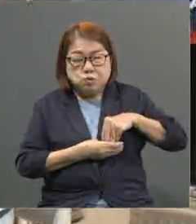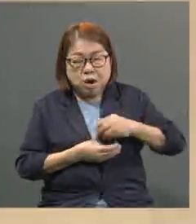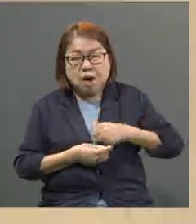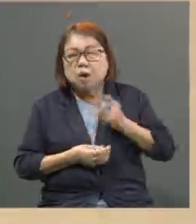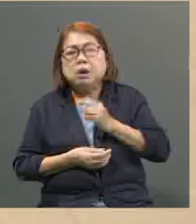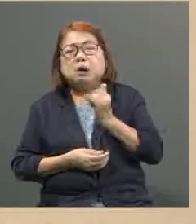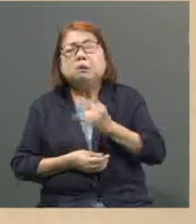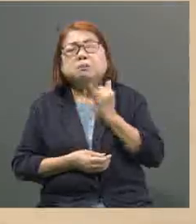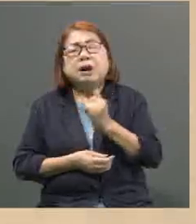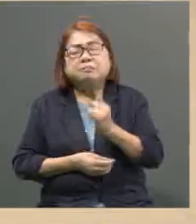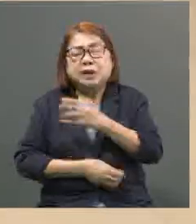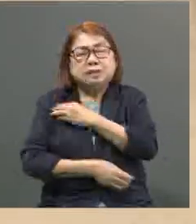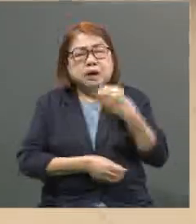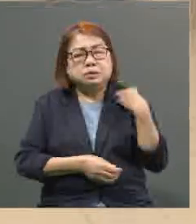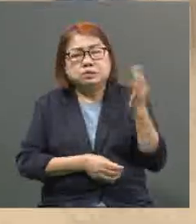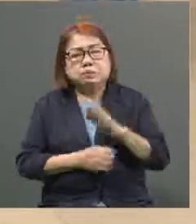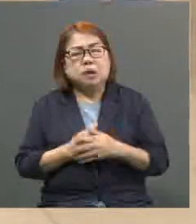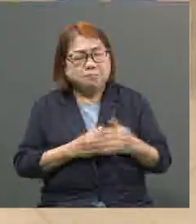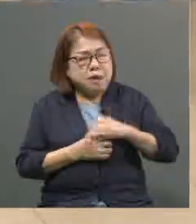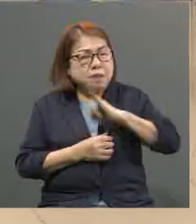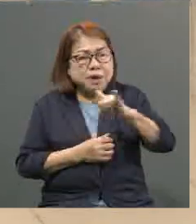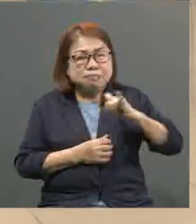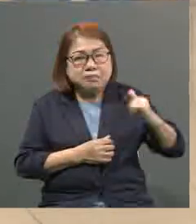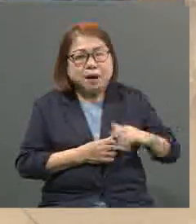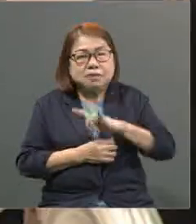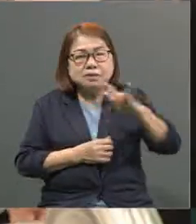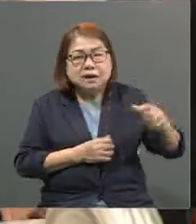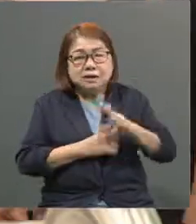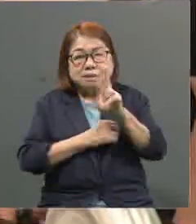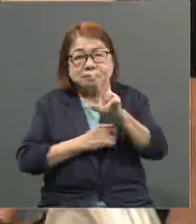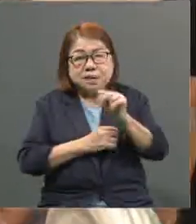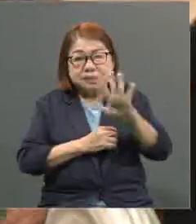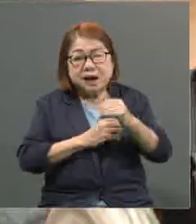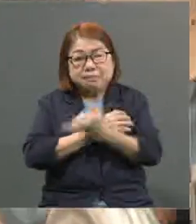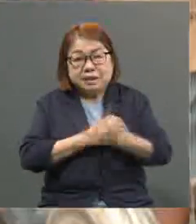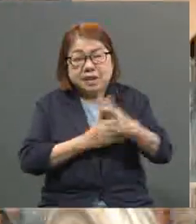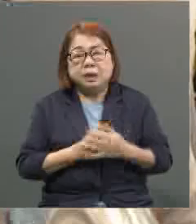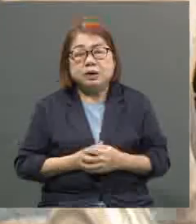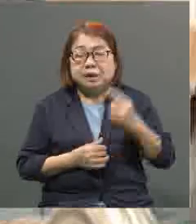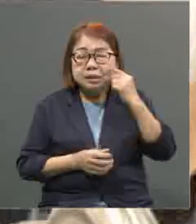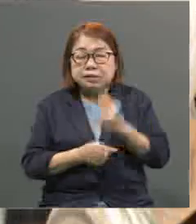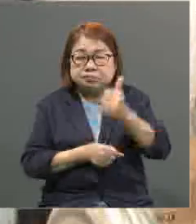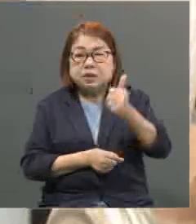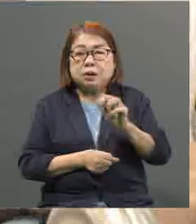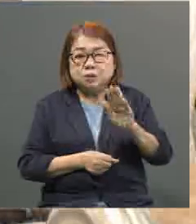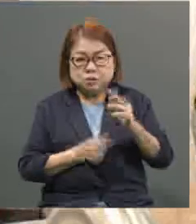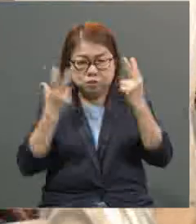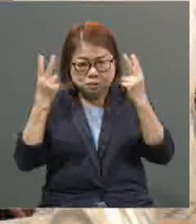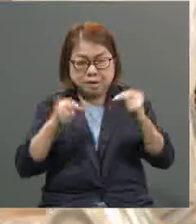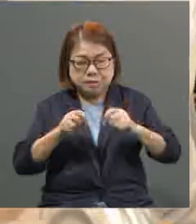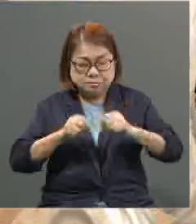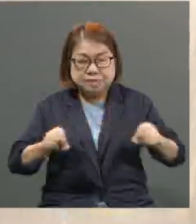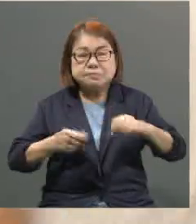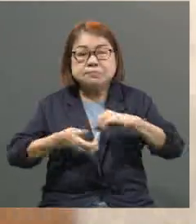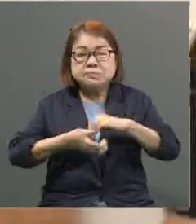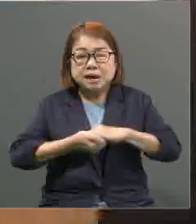การตรวจลงตราได้ถึง 35ประเทศและดินแดนแล้วนะครับก็เป็นส่วนนึงมาจากความสำเร็จในการร่วมลงนาม